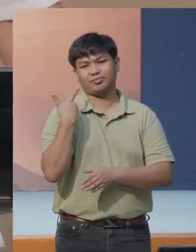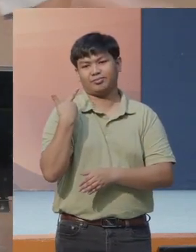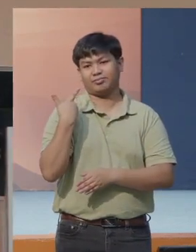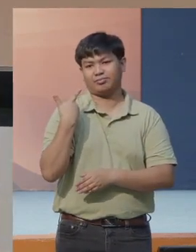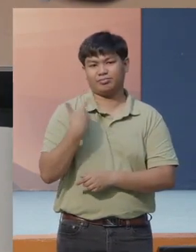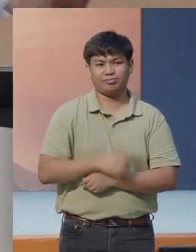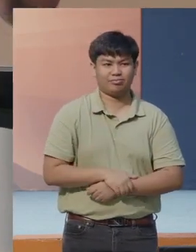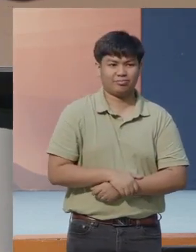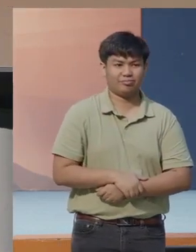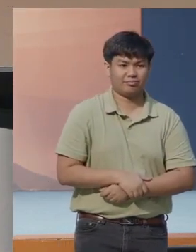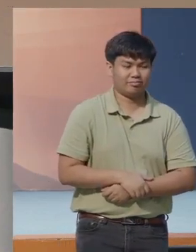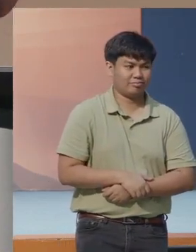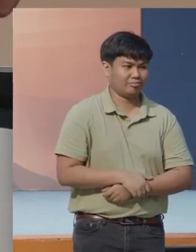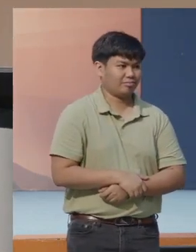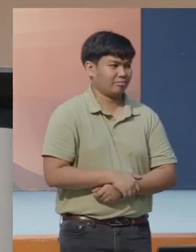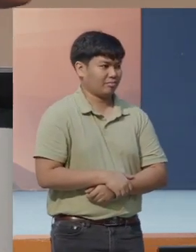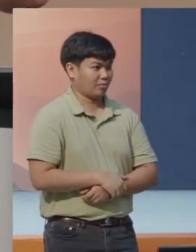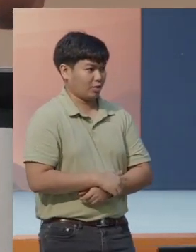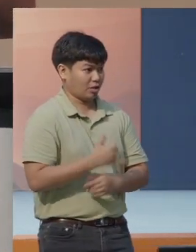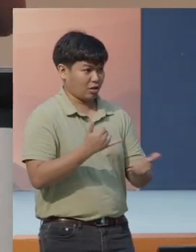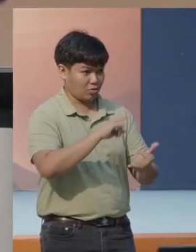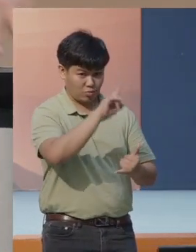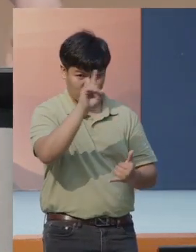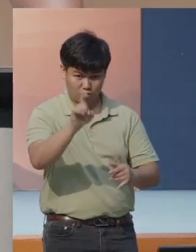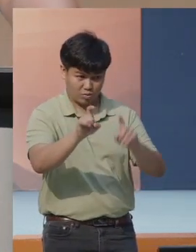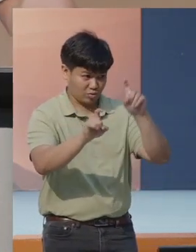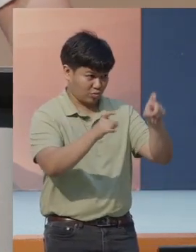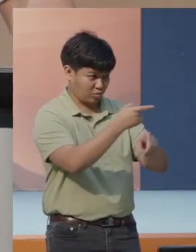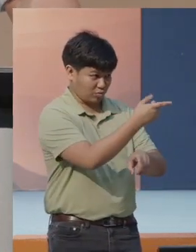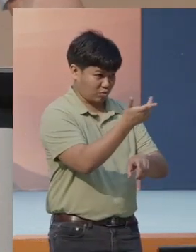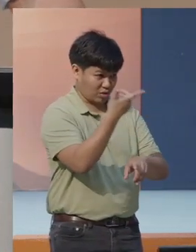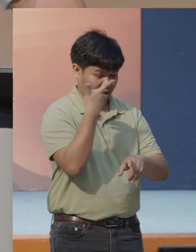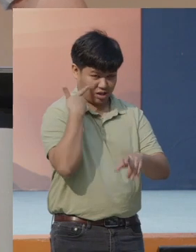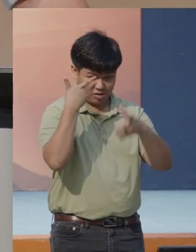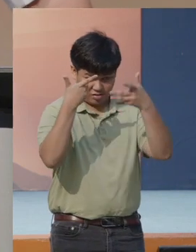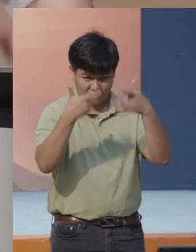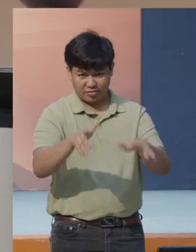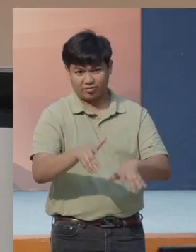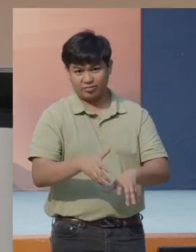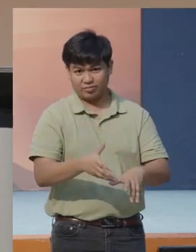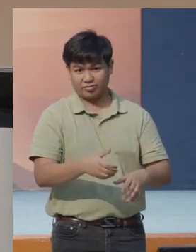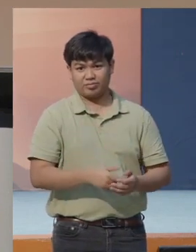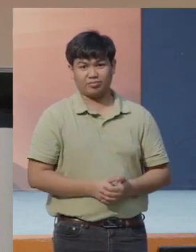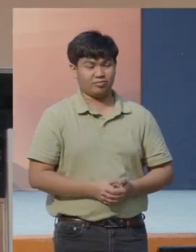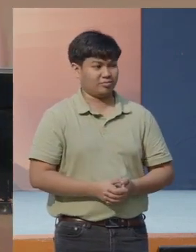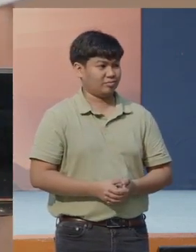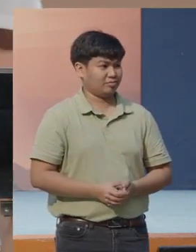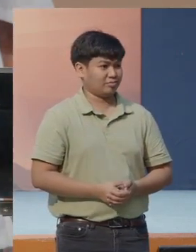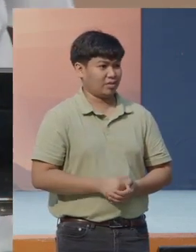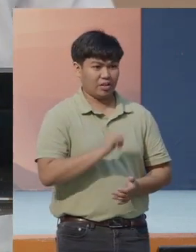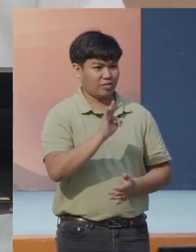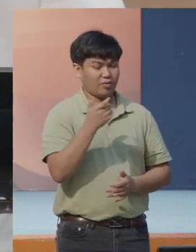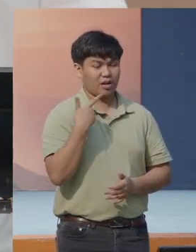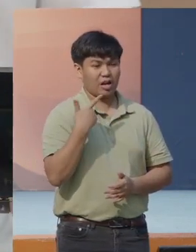Don't you want to have that same thing? Now is the